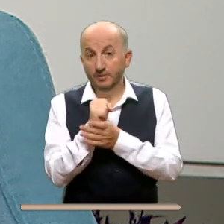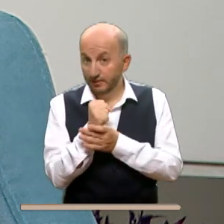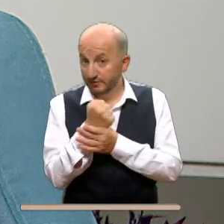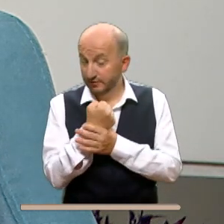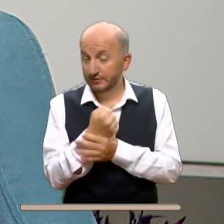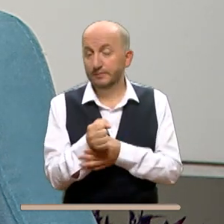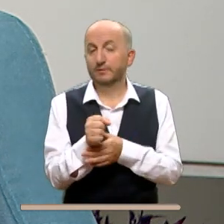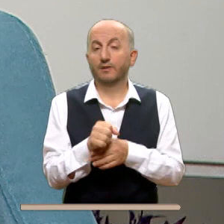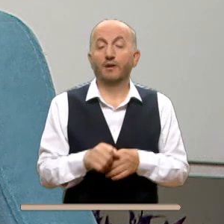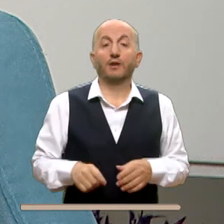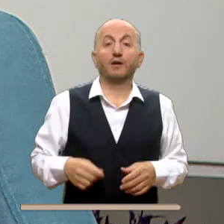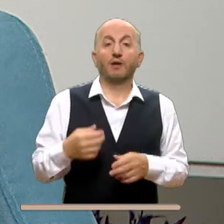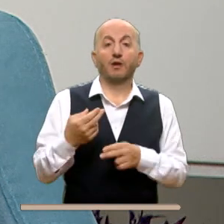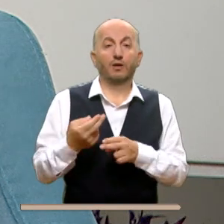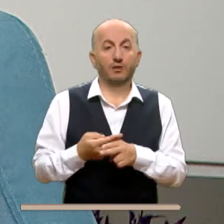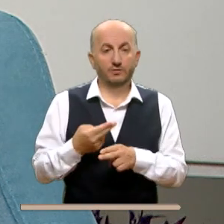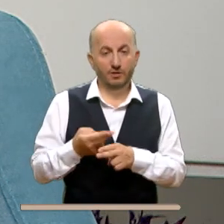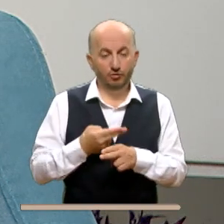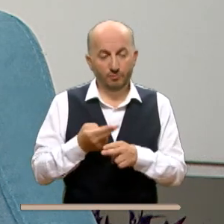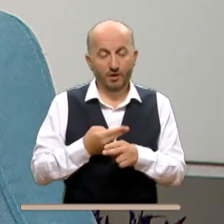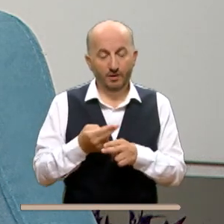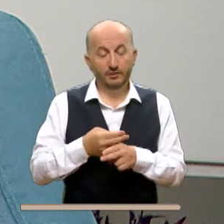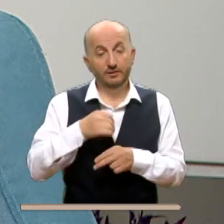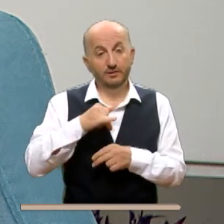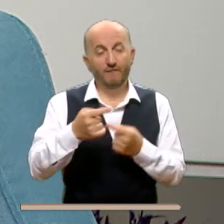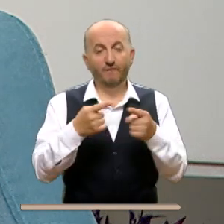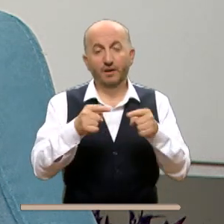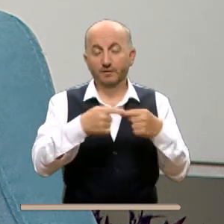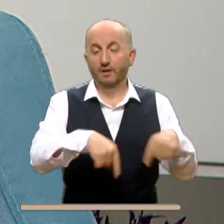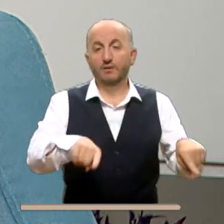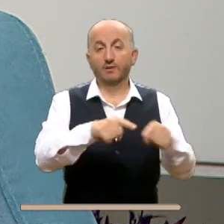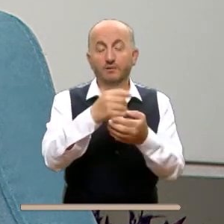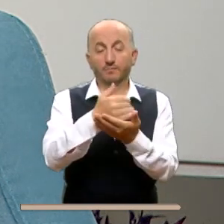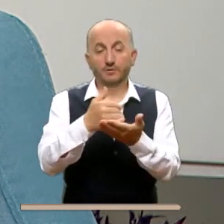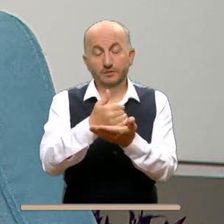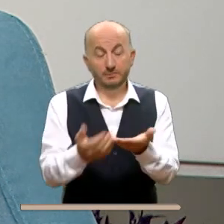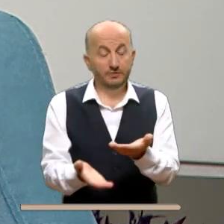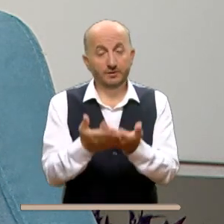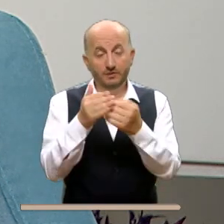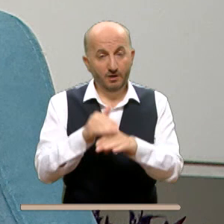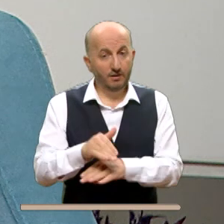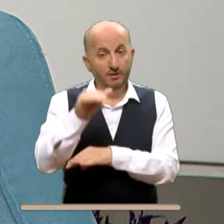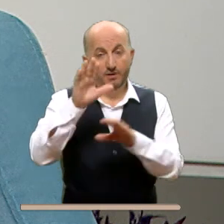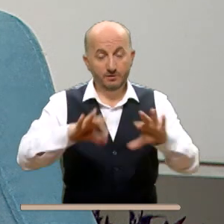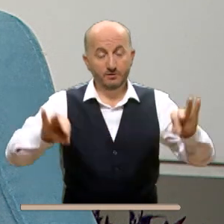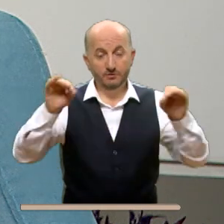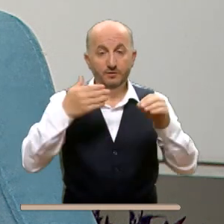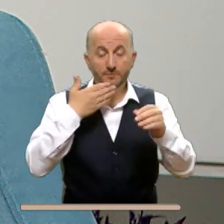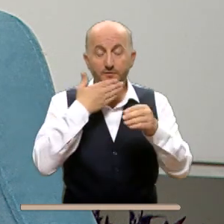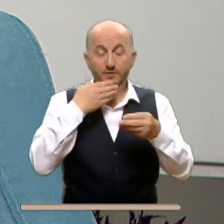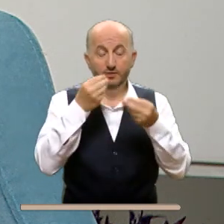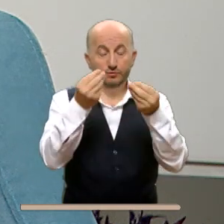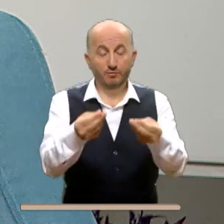formasyon yanında farklı alanlarda birikim sağlayarak hayata hazırlayacak imkanlar da sunmakta. Üniversitelerde şu